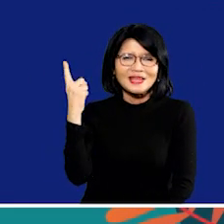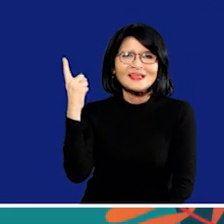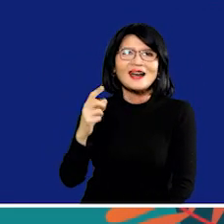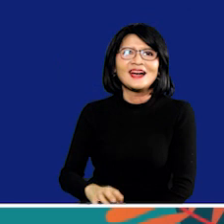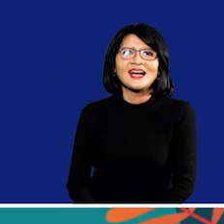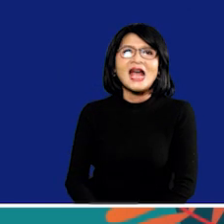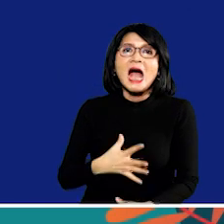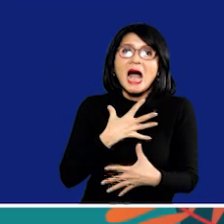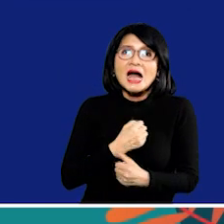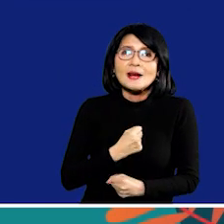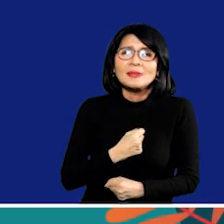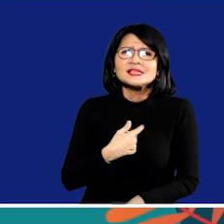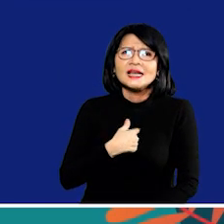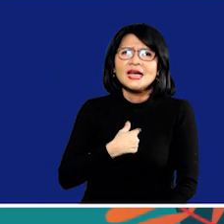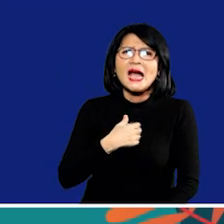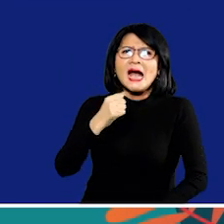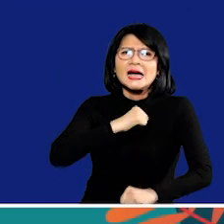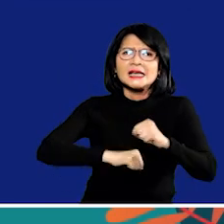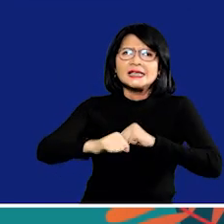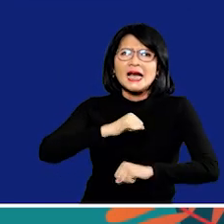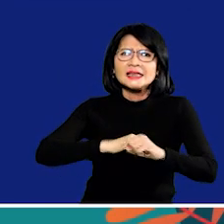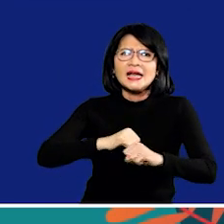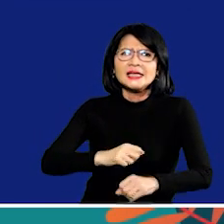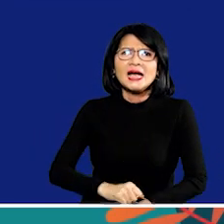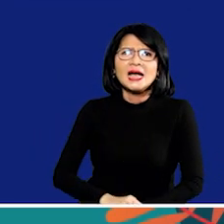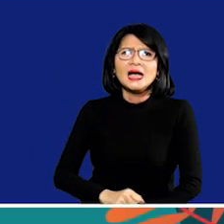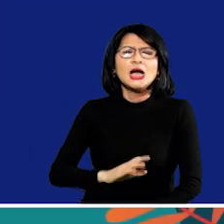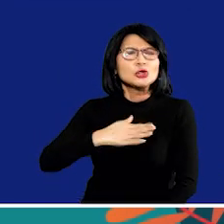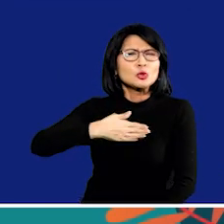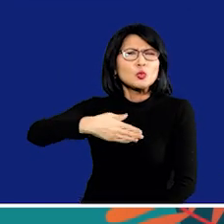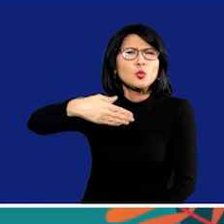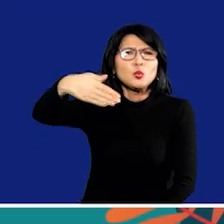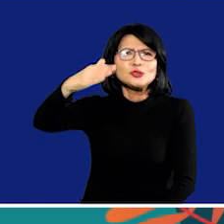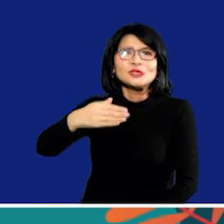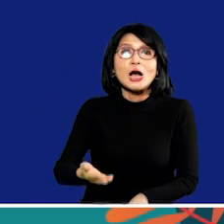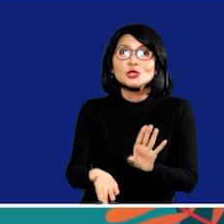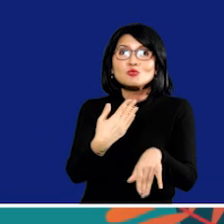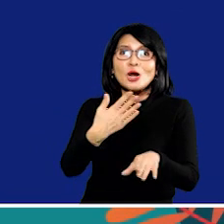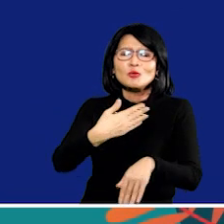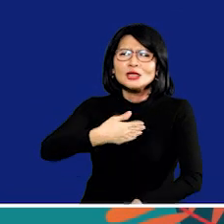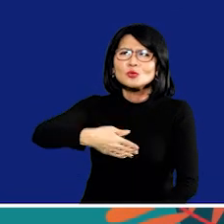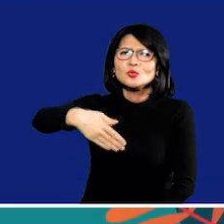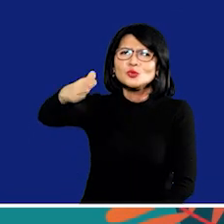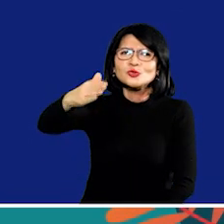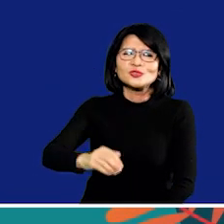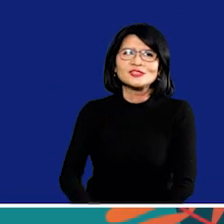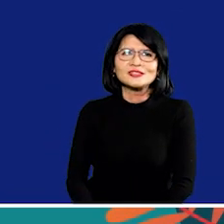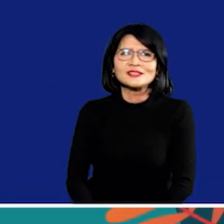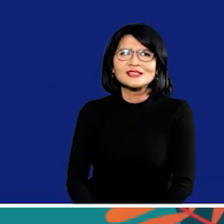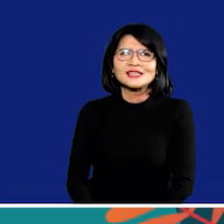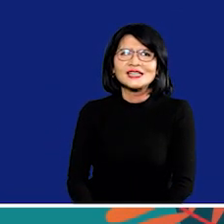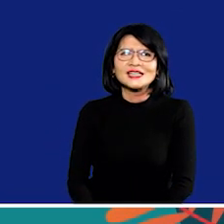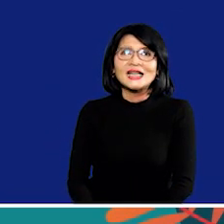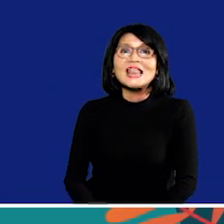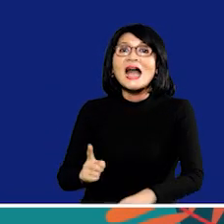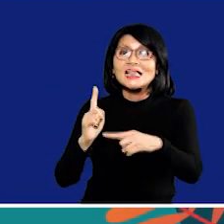udah ngupayain kegiatan ini. Harapannya kegiatan ini nggak cuma tahun ini aja, mungkin bisa diulang kembali